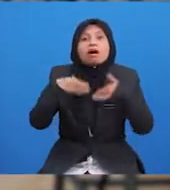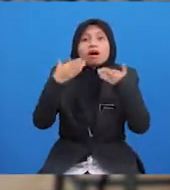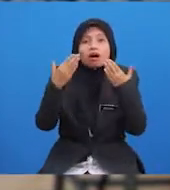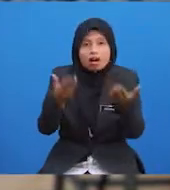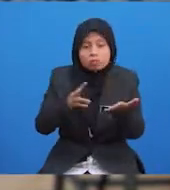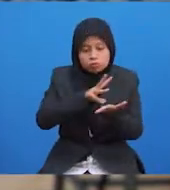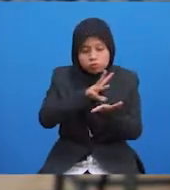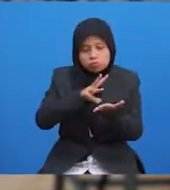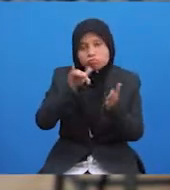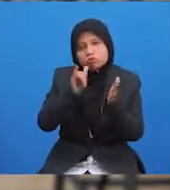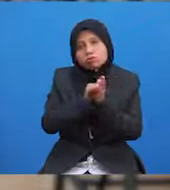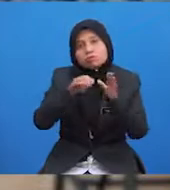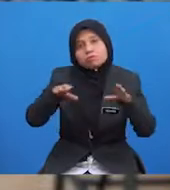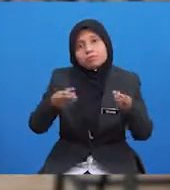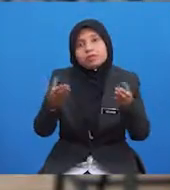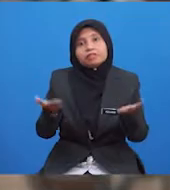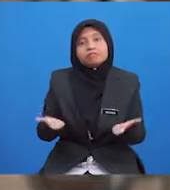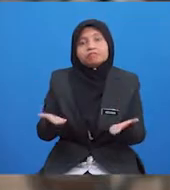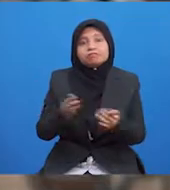ini dihasilkan?